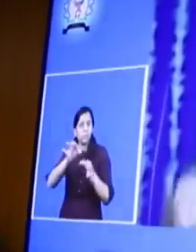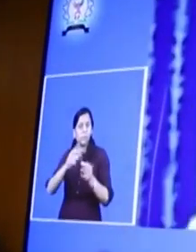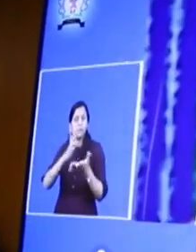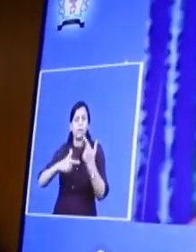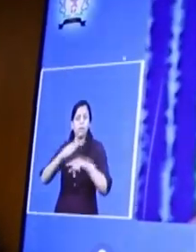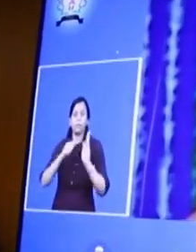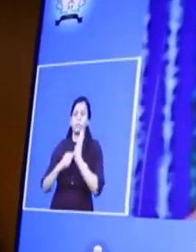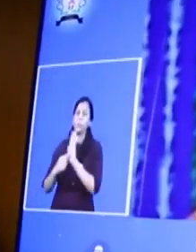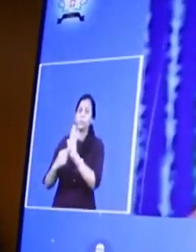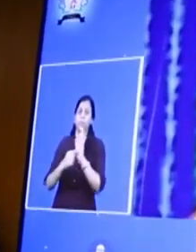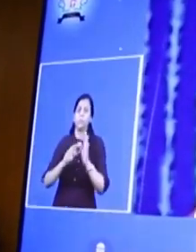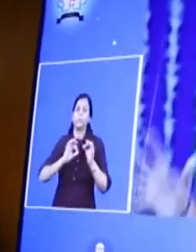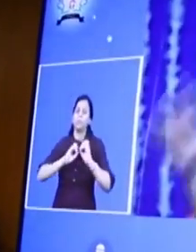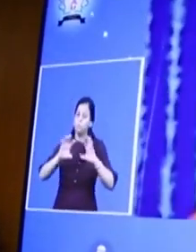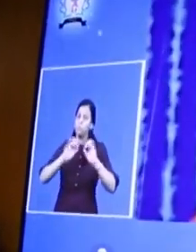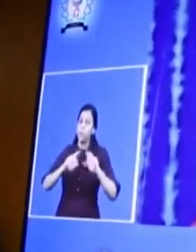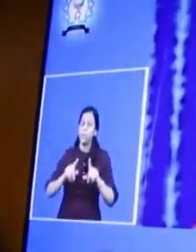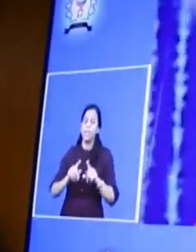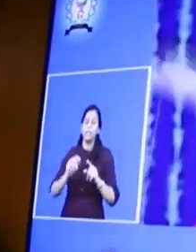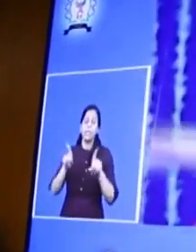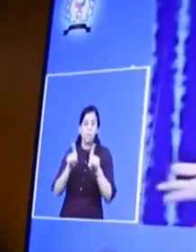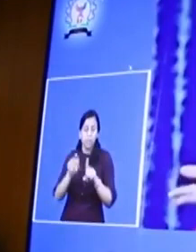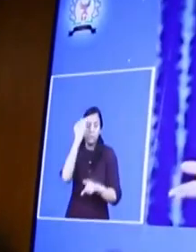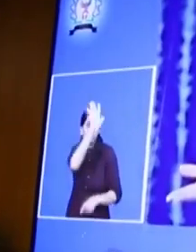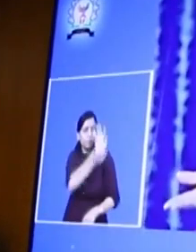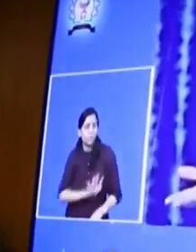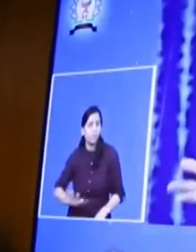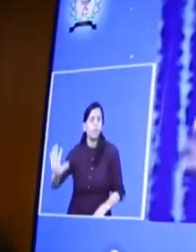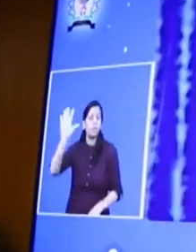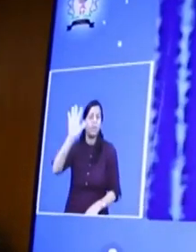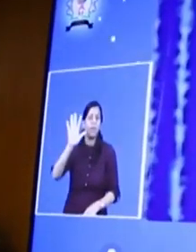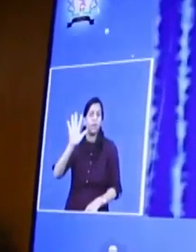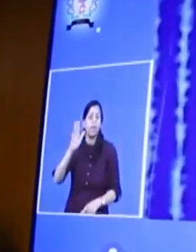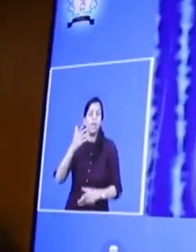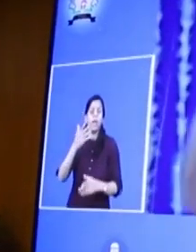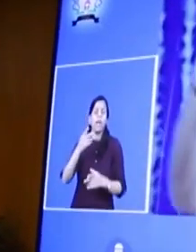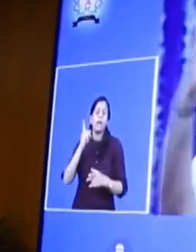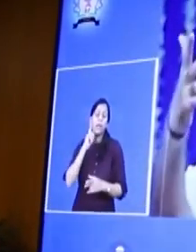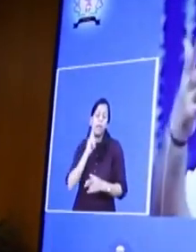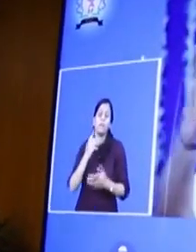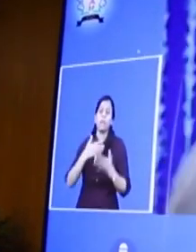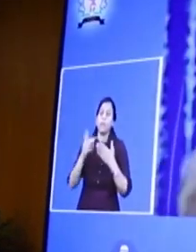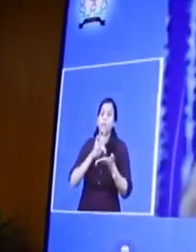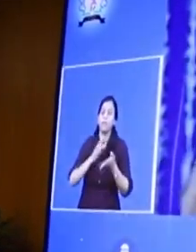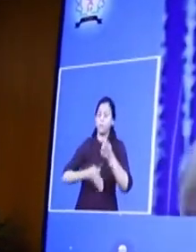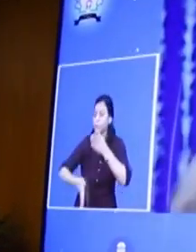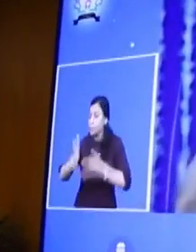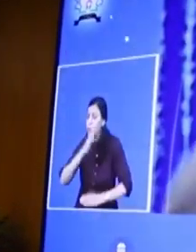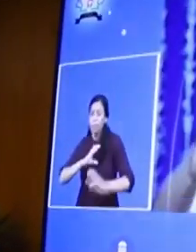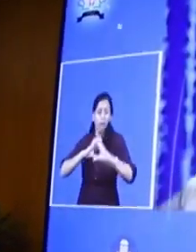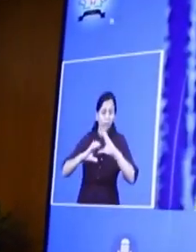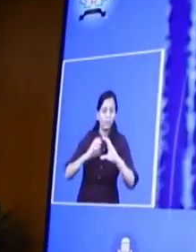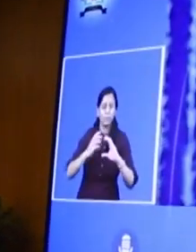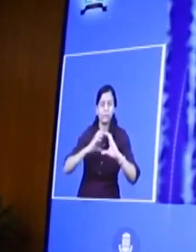समझाने के लिए, और इसलिए पूरे देश में मेरा दिव्यांगजन कहीं जाता था और कुछ कहता